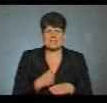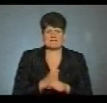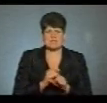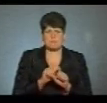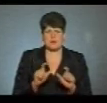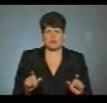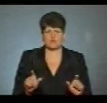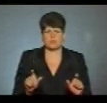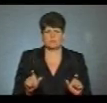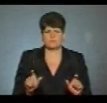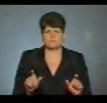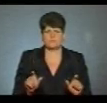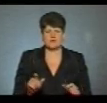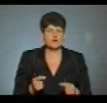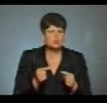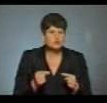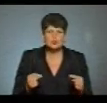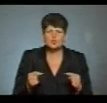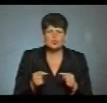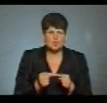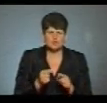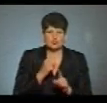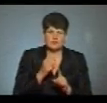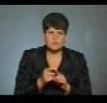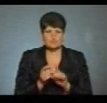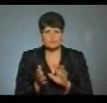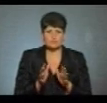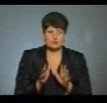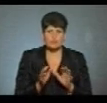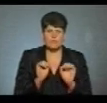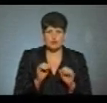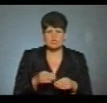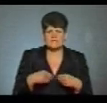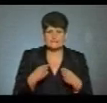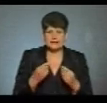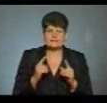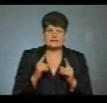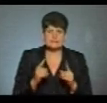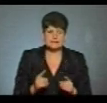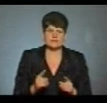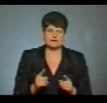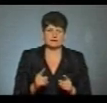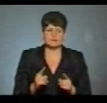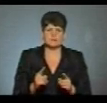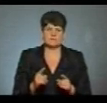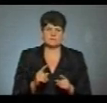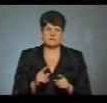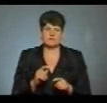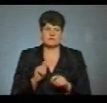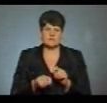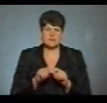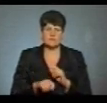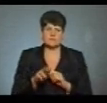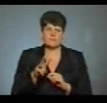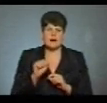і однозначну відповідь, ну, більш чи менш правдоподібно, може дати тільки так зване дуже специфічне обстеження, називається